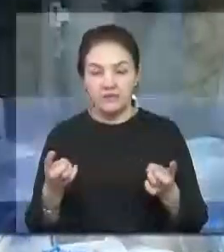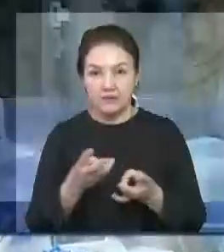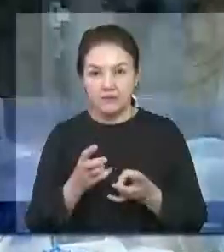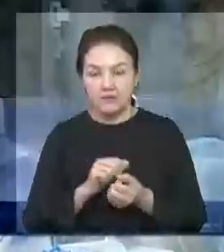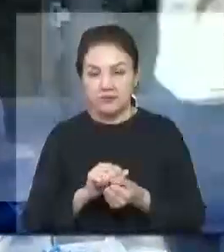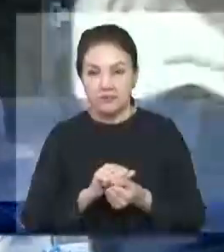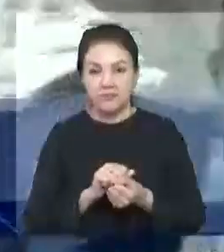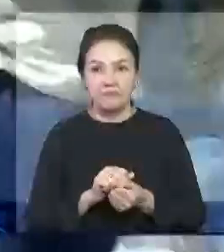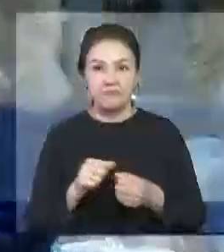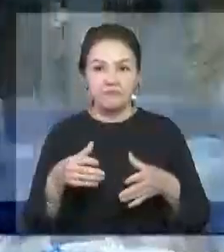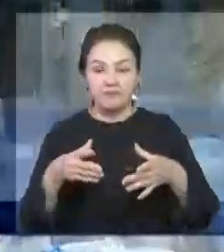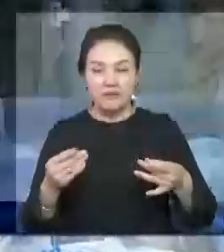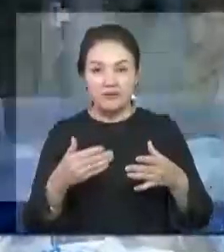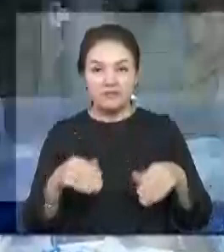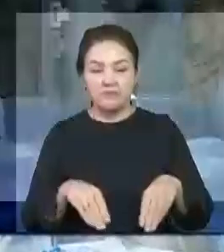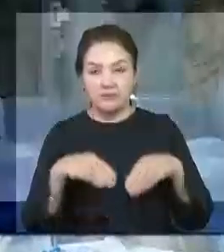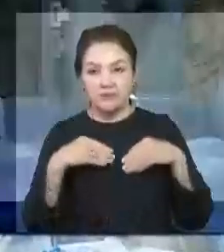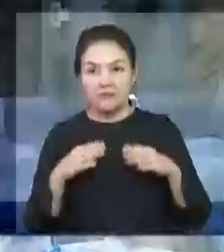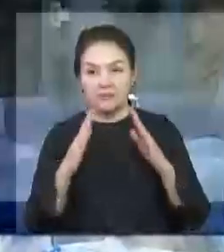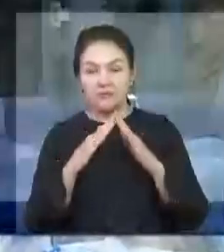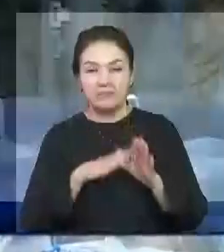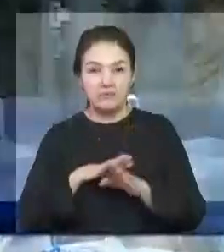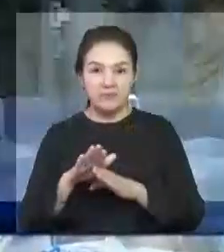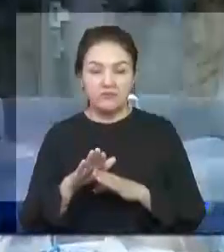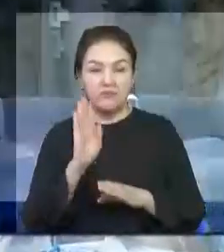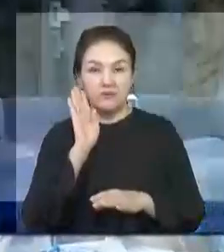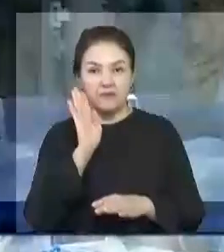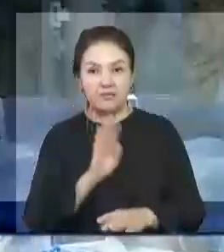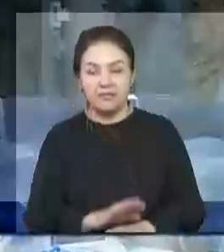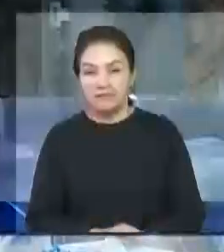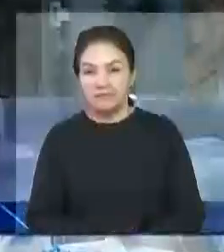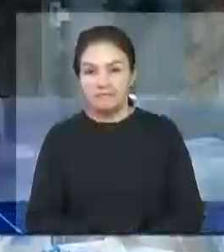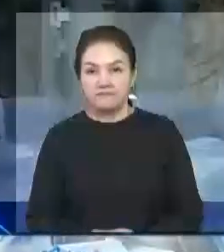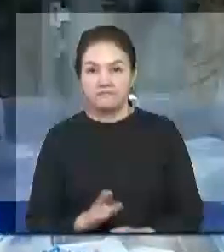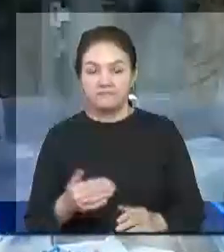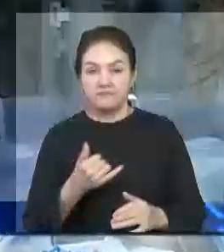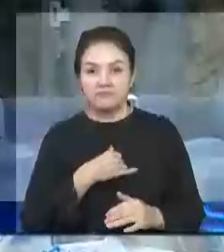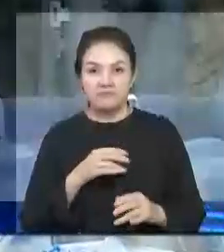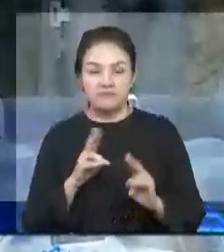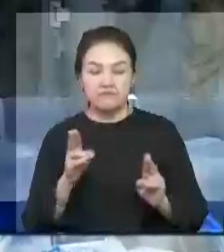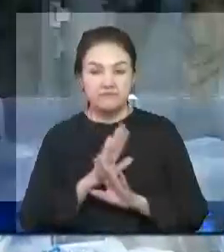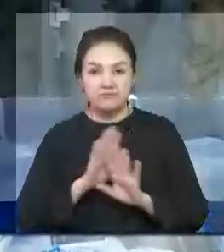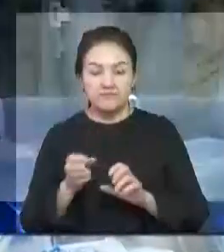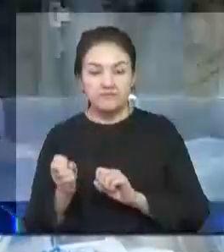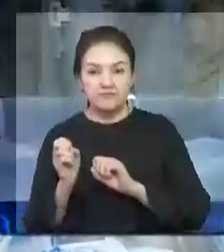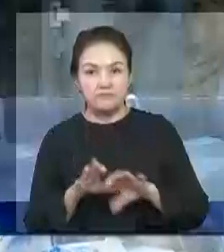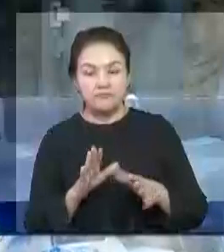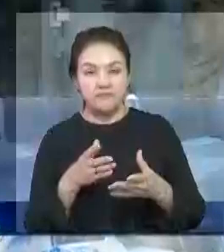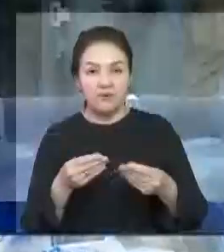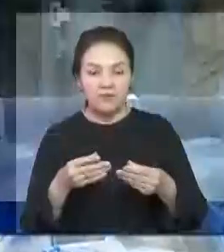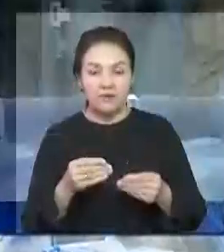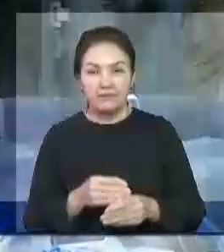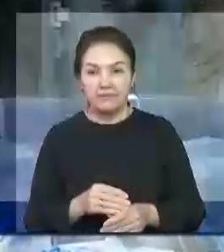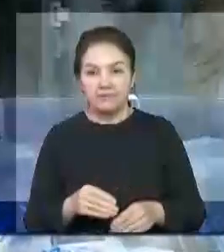все. Подушки, одеяло, потому что дома все залило. Вот я сама лично, у меня дома ничего нету, все мокрое, пришлось все выкинуть. Подушки,